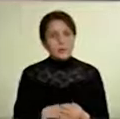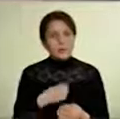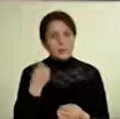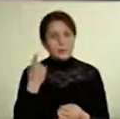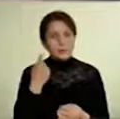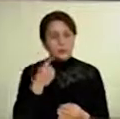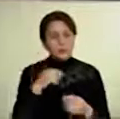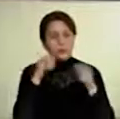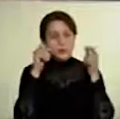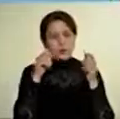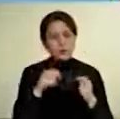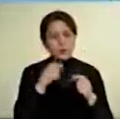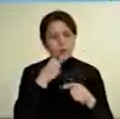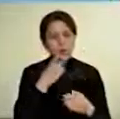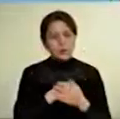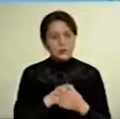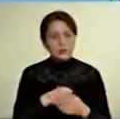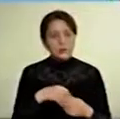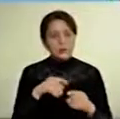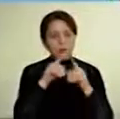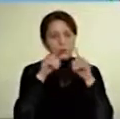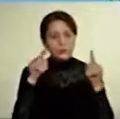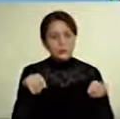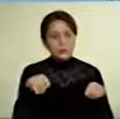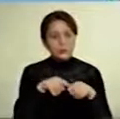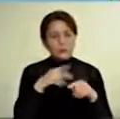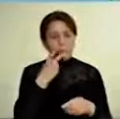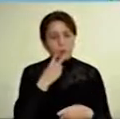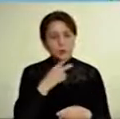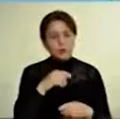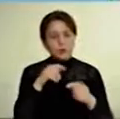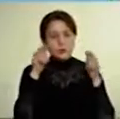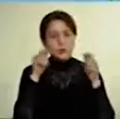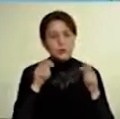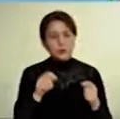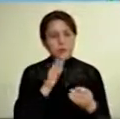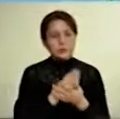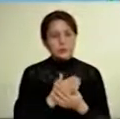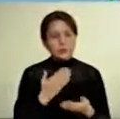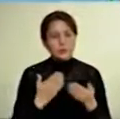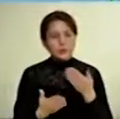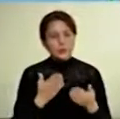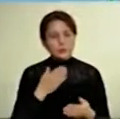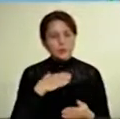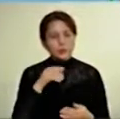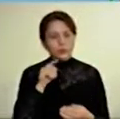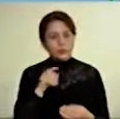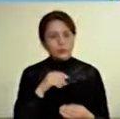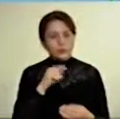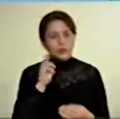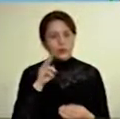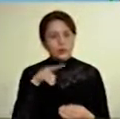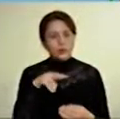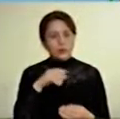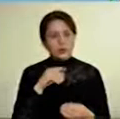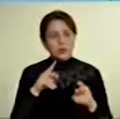Birinchi rasmga e'tibor qiling. To'g'ri to'rtburchak ko'rinishdagi rasm tasvirlangan. Agar biz unga KL